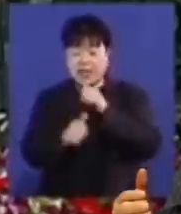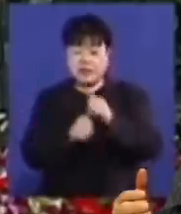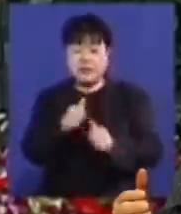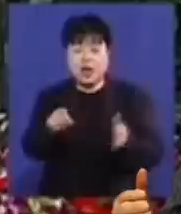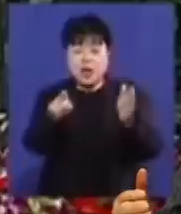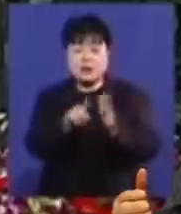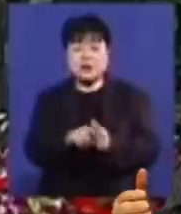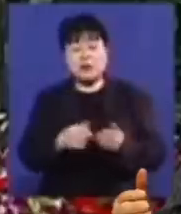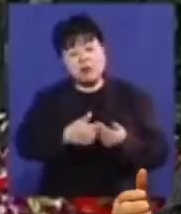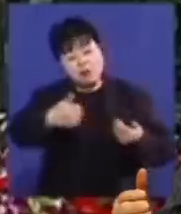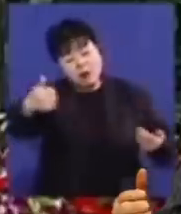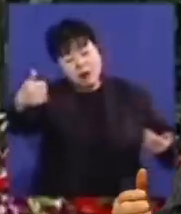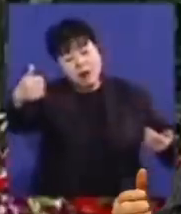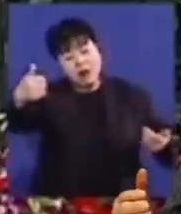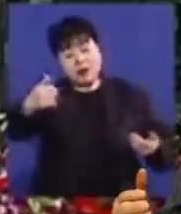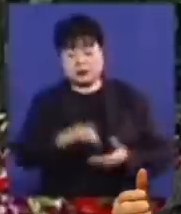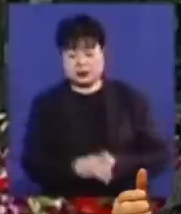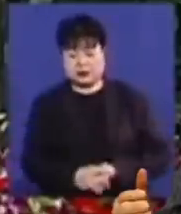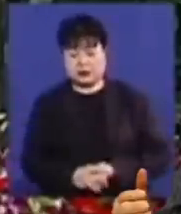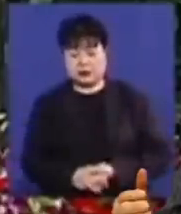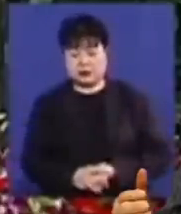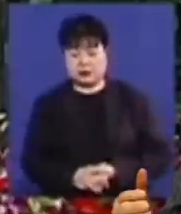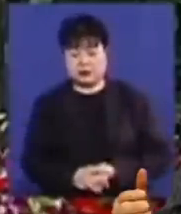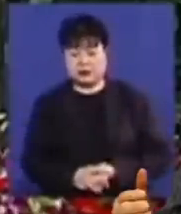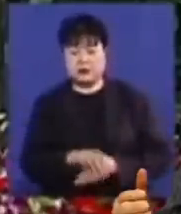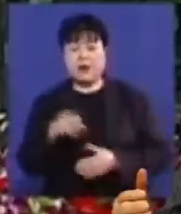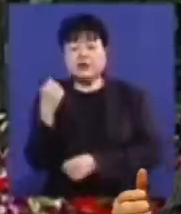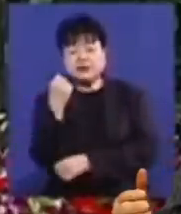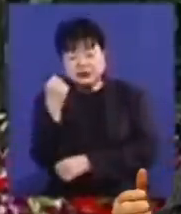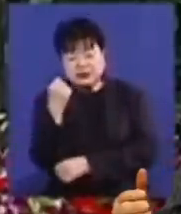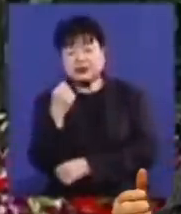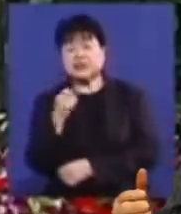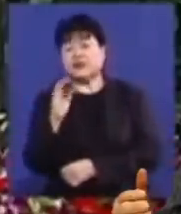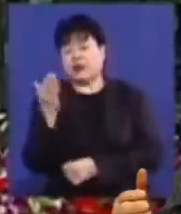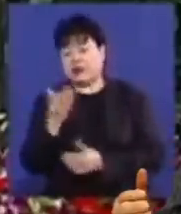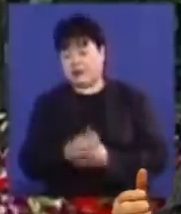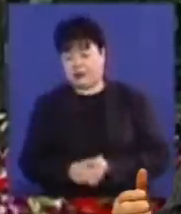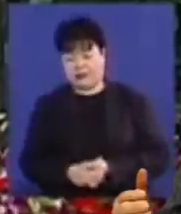믿음이 멀어지고 마음이 안 흔들리면 그것은 거짓말입니다.